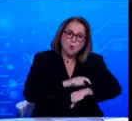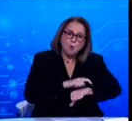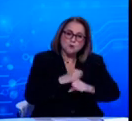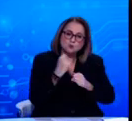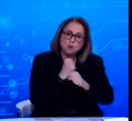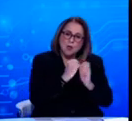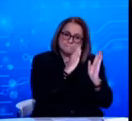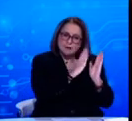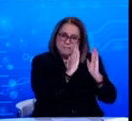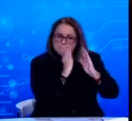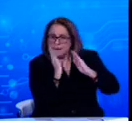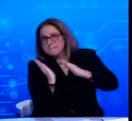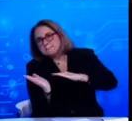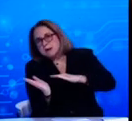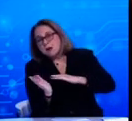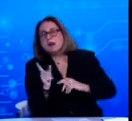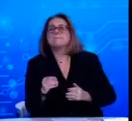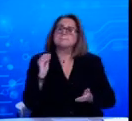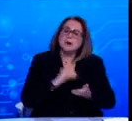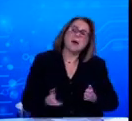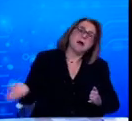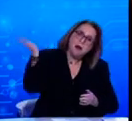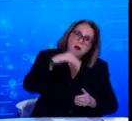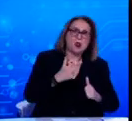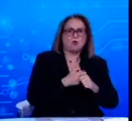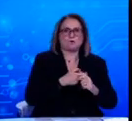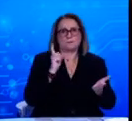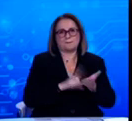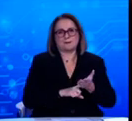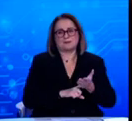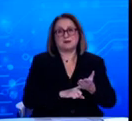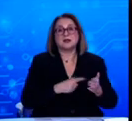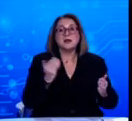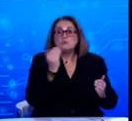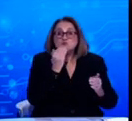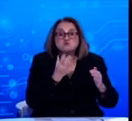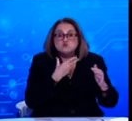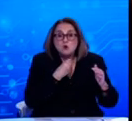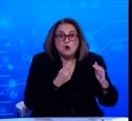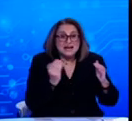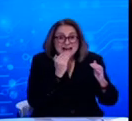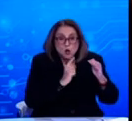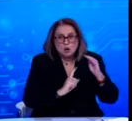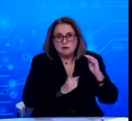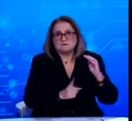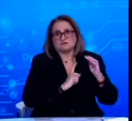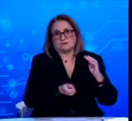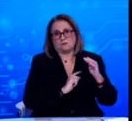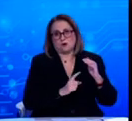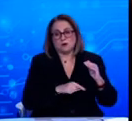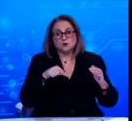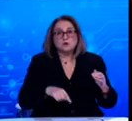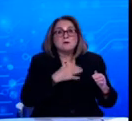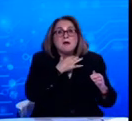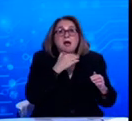όμως περισσότερα οχήματα και συχνότερα δρομολόγια. Οι έκτακτοι καιροί επιβάλλουν έκτακτα μέτρα.